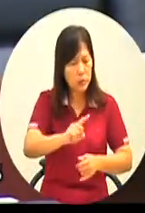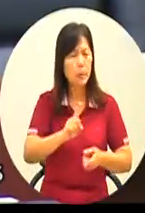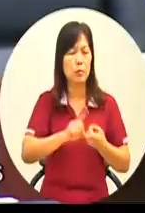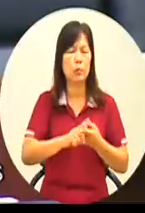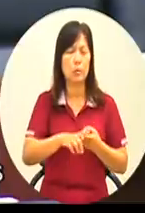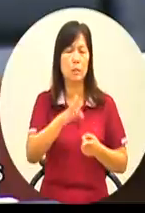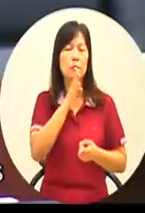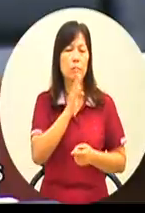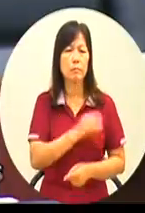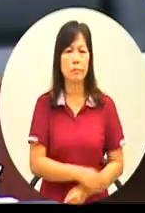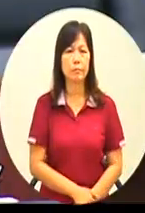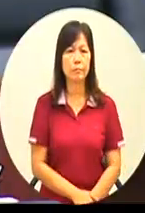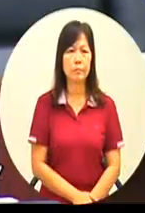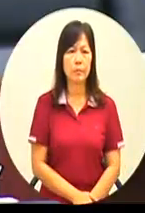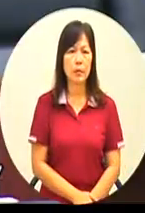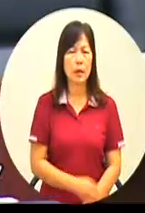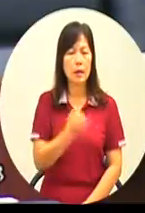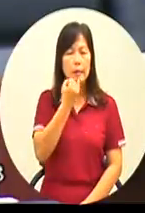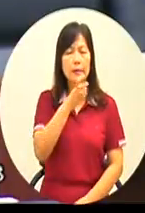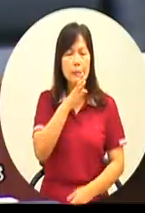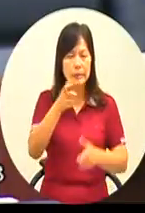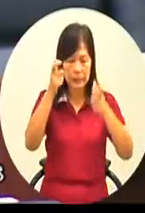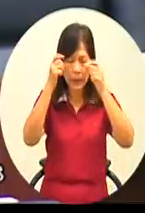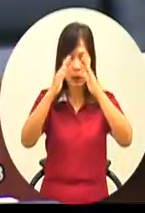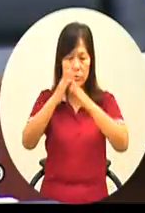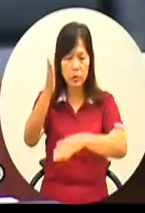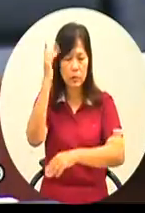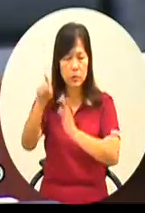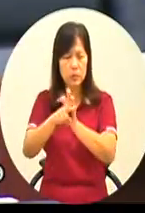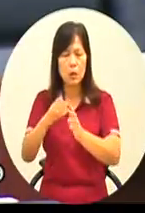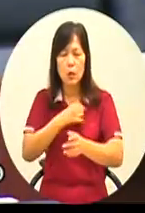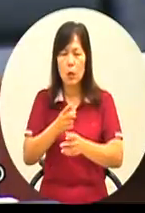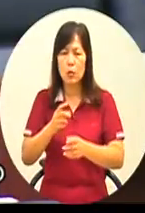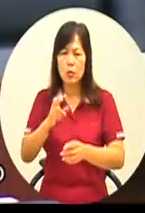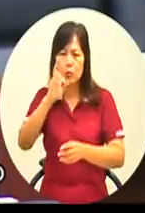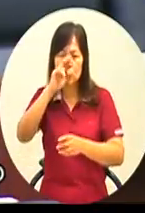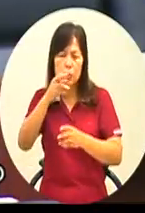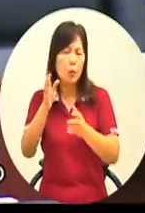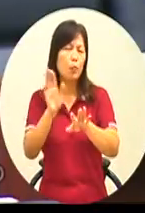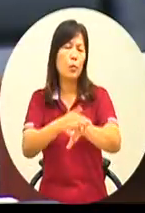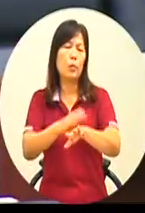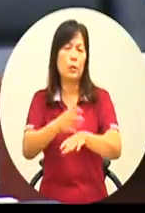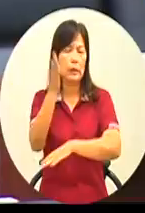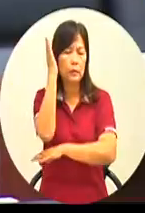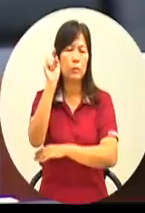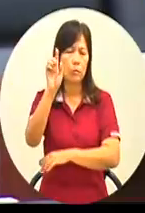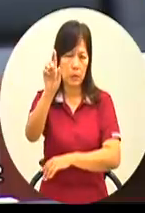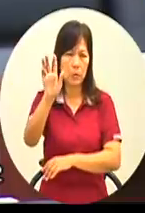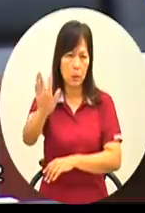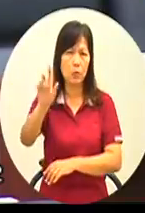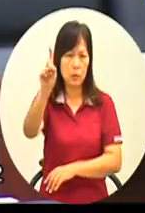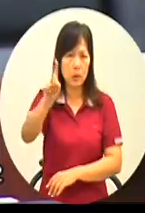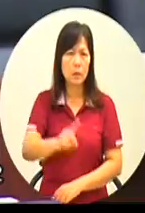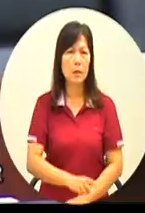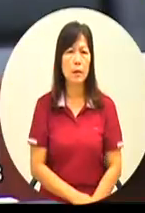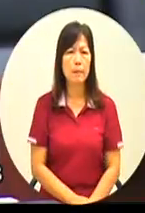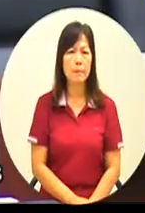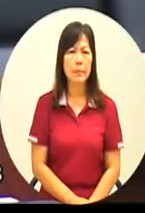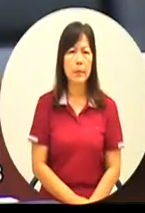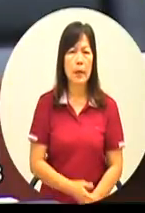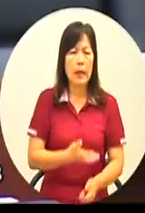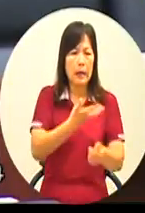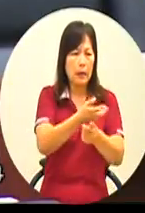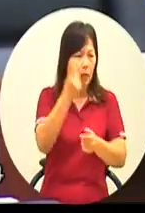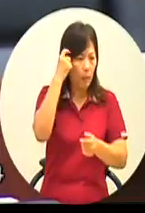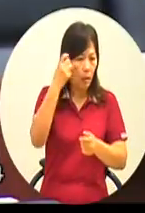的。但是高雄市政府却是一个永远不会错的政府，实在是让人太惊